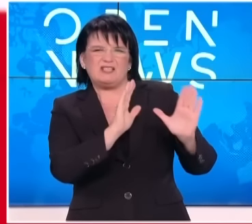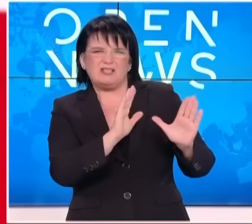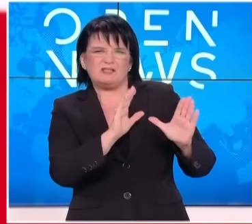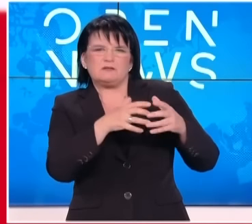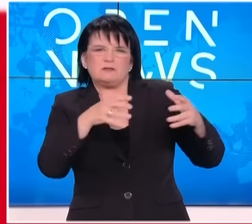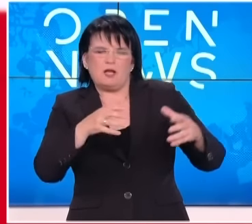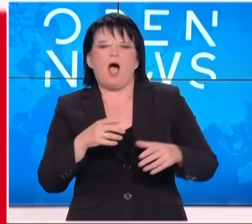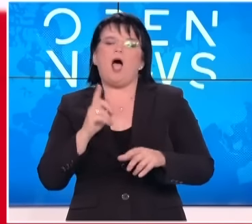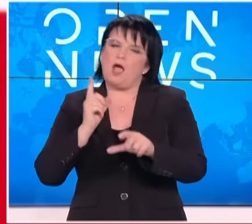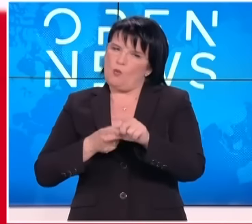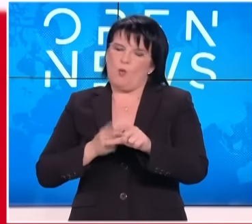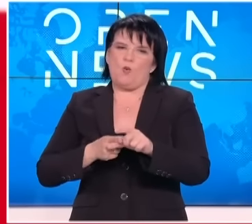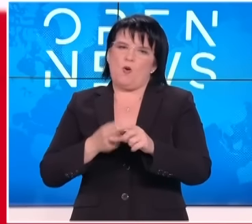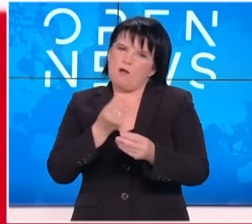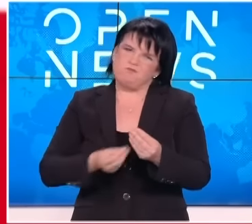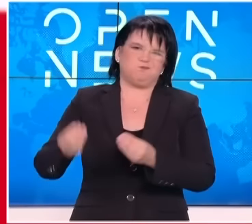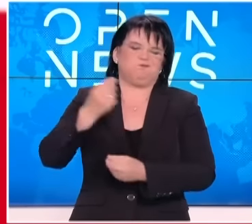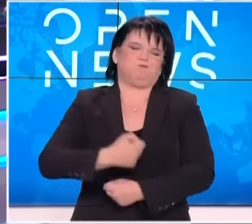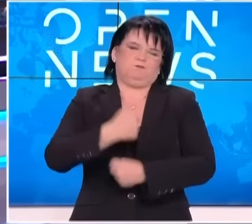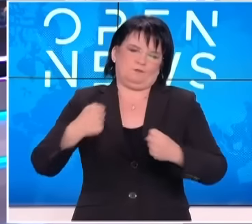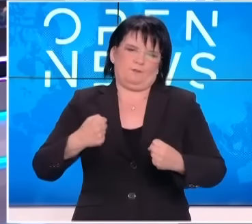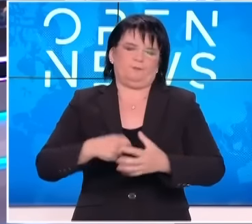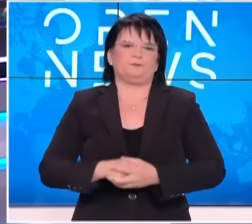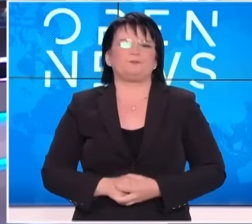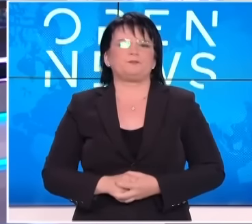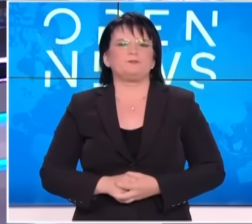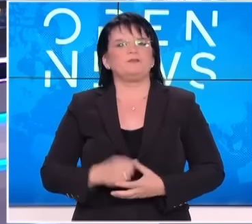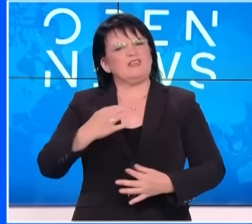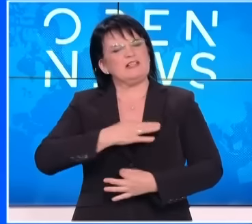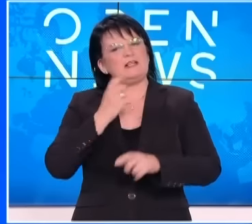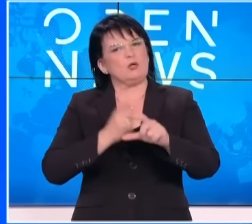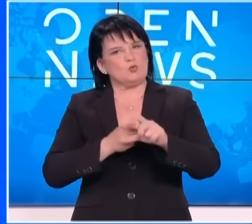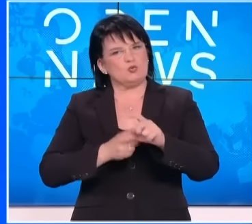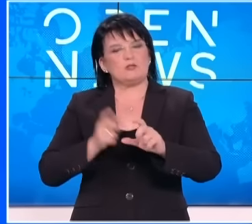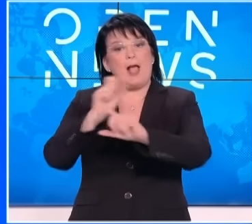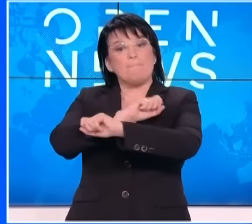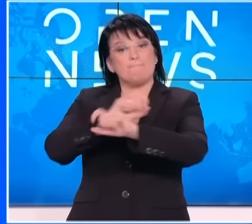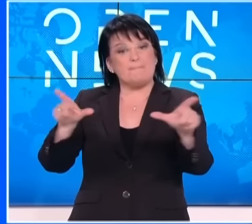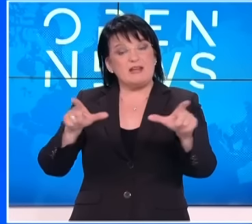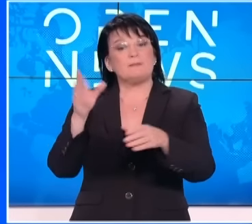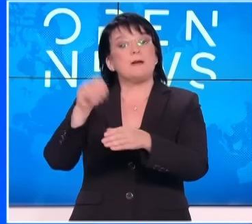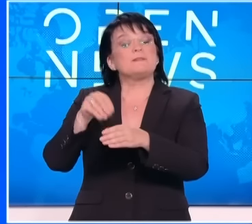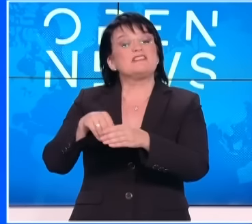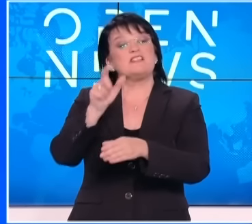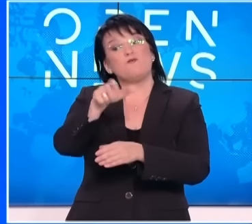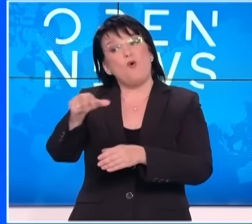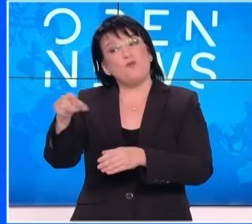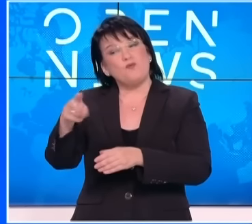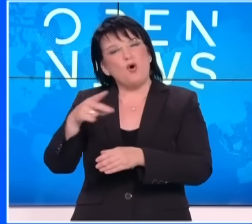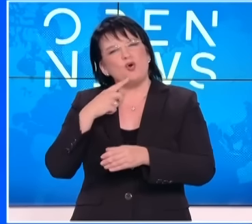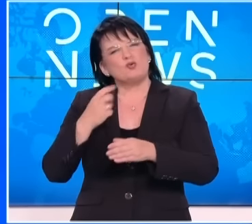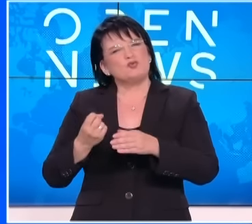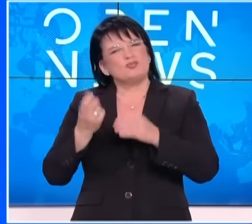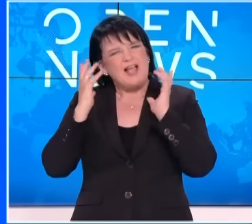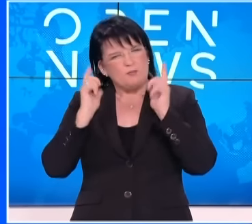να γίνει με το κκε πολύ πιο ισχυρό θέλω κύριε κουτσούμπα να μου πείτε τι μήνυμα πρέπει να σταλεί από τους ψηφοφόρους στην κυβέρνηση